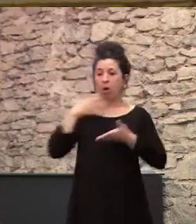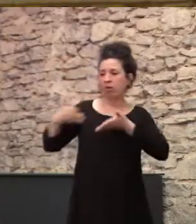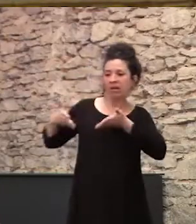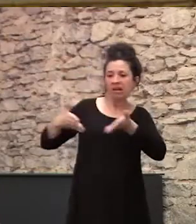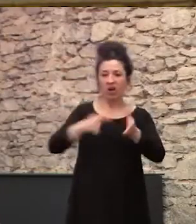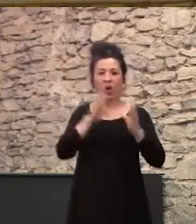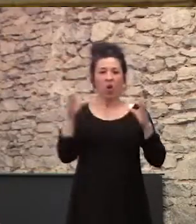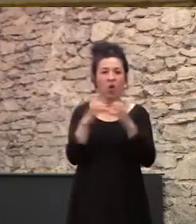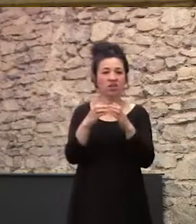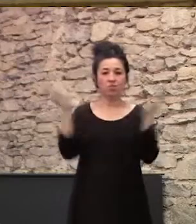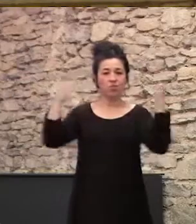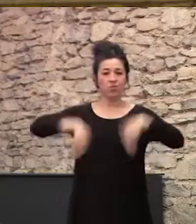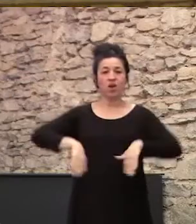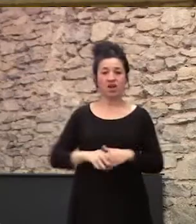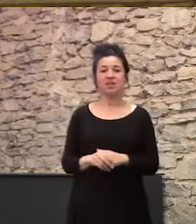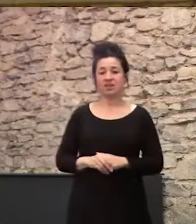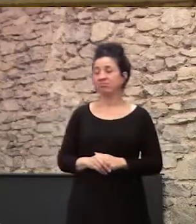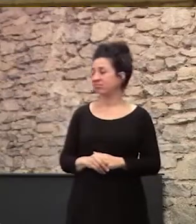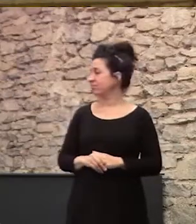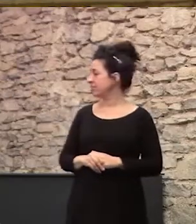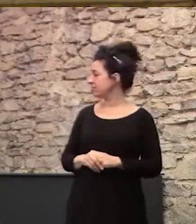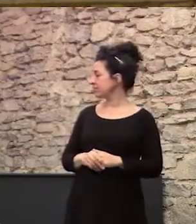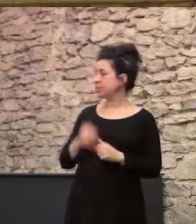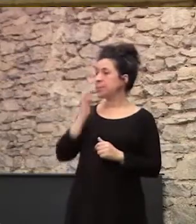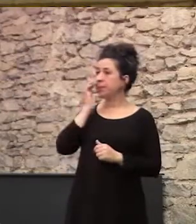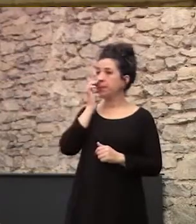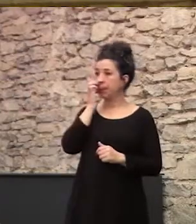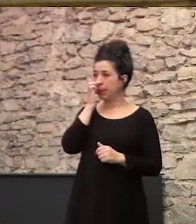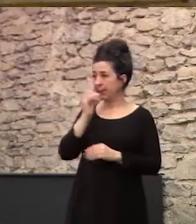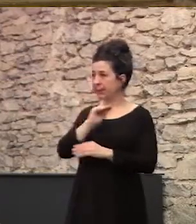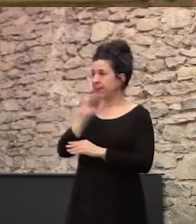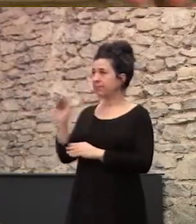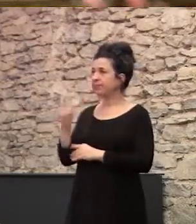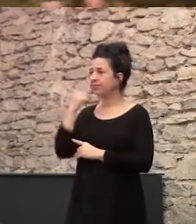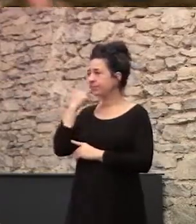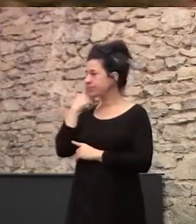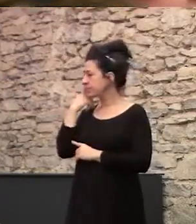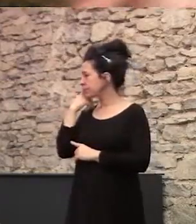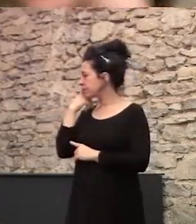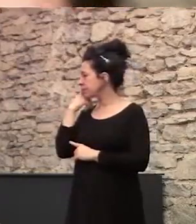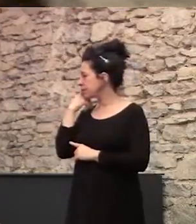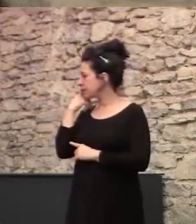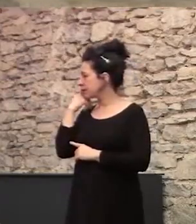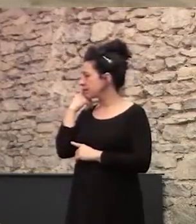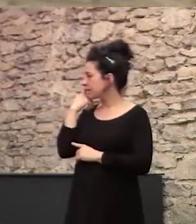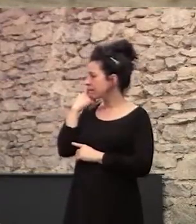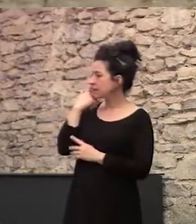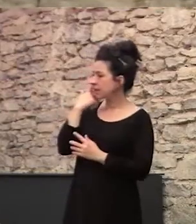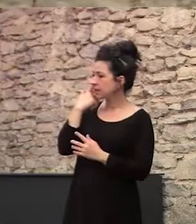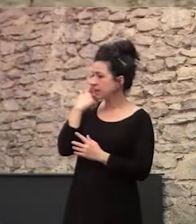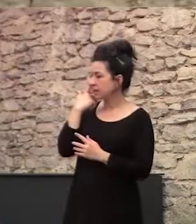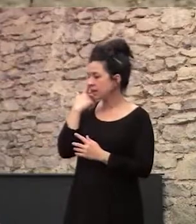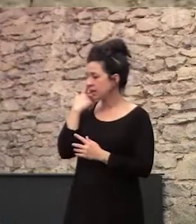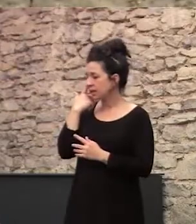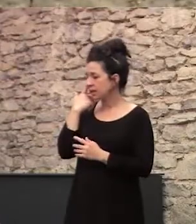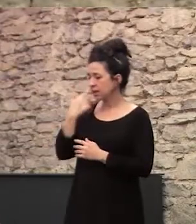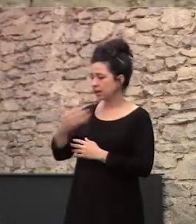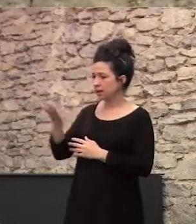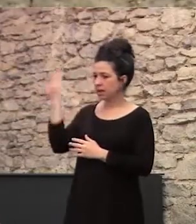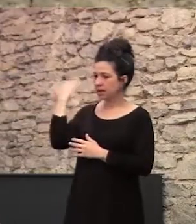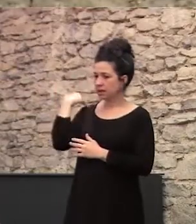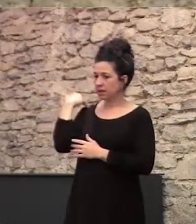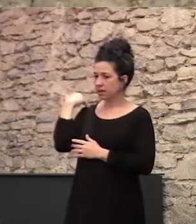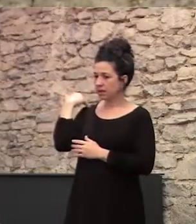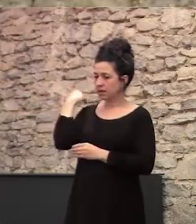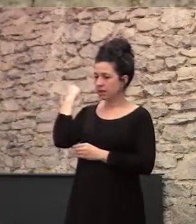bagaje kolektibo hori. Mm-hmm. Bai. Horra, egiten zenituen kabuzetan txartatu